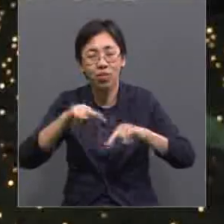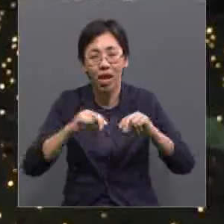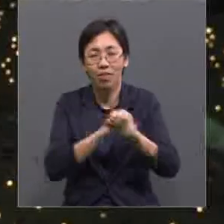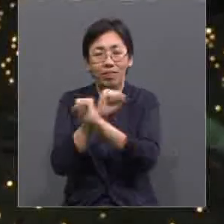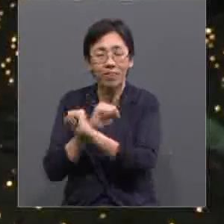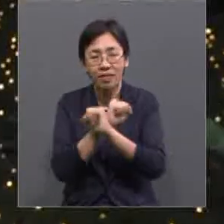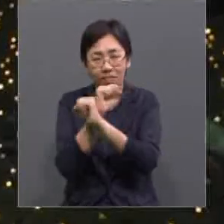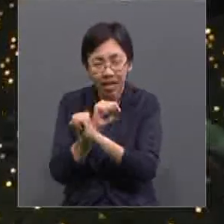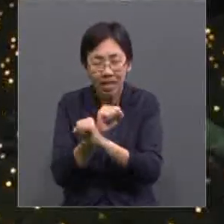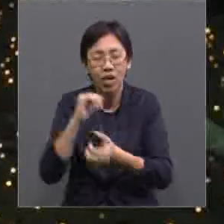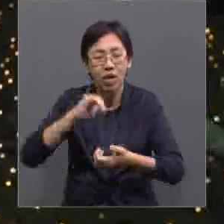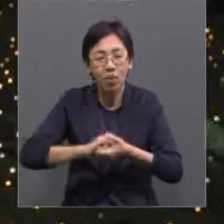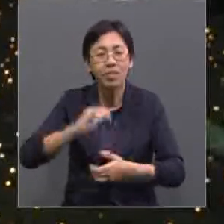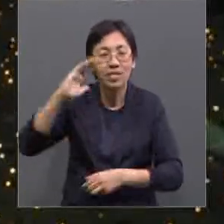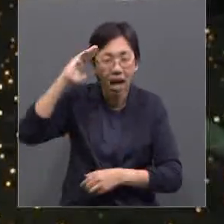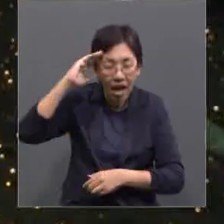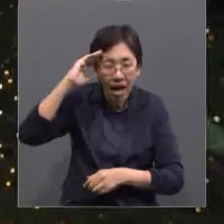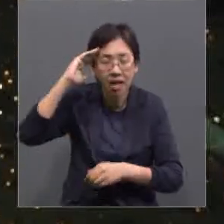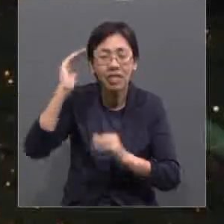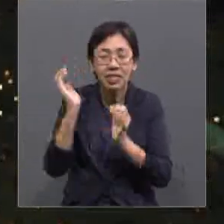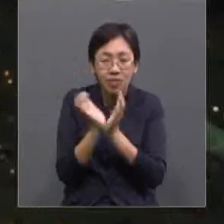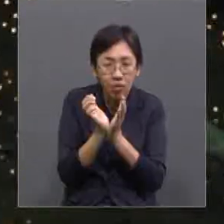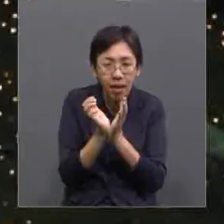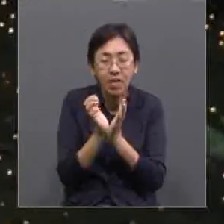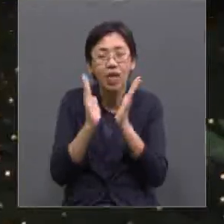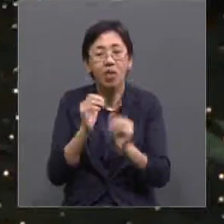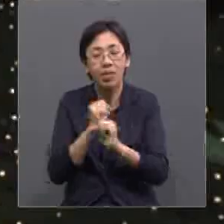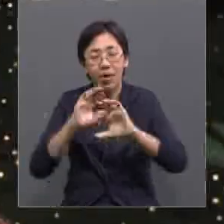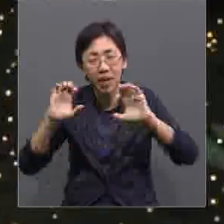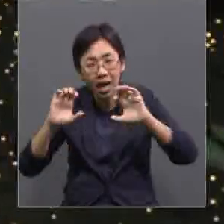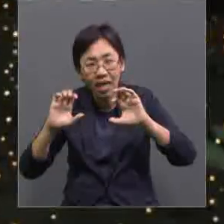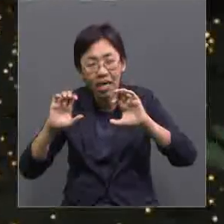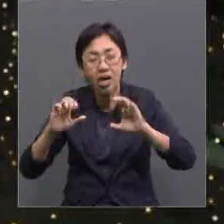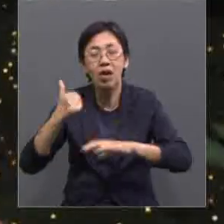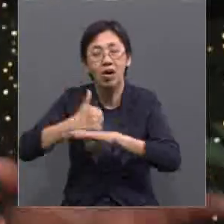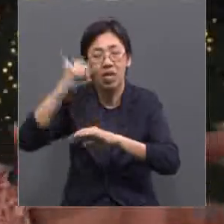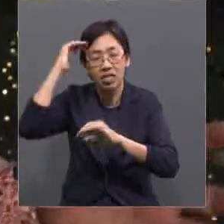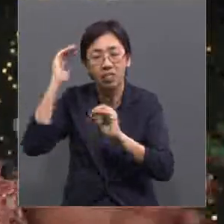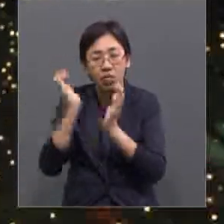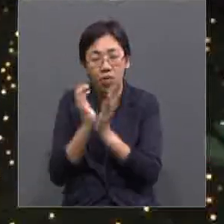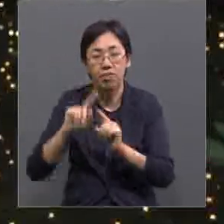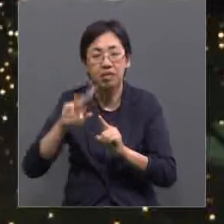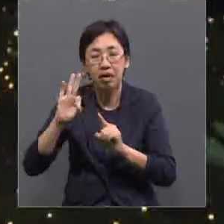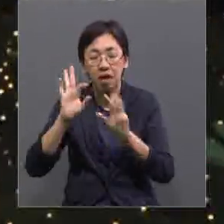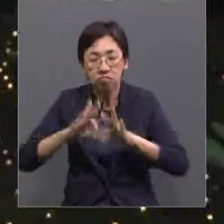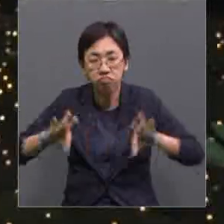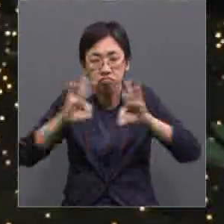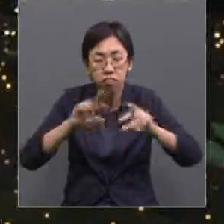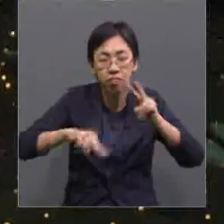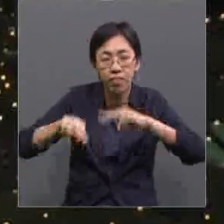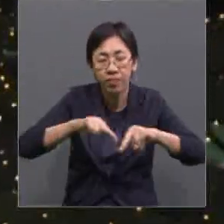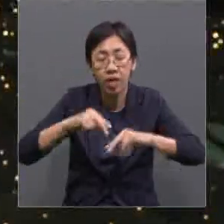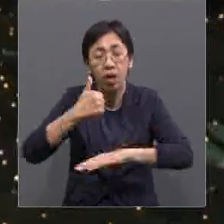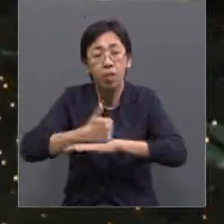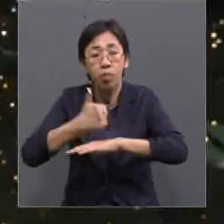ลอดภัยร่วมกับทหารตำรวจฝ่ายปกครองทุกฝ่ายโดยเฉพาะท่านแม่ทัพผู้บัญชาการตำรวจภูธรภาค9ให้ความสำคัญมากเป็นพิเศษรวมทั้งผู้ว่าการจังห